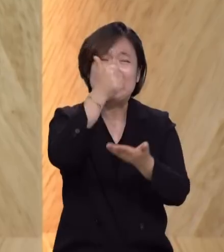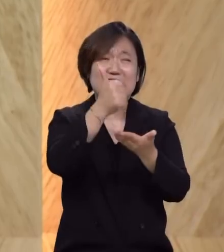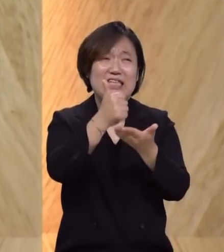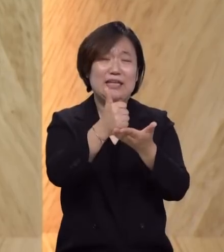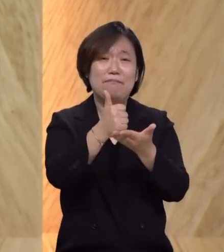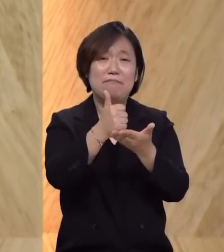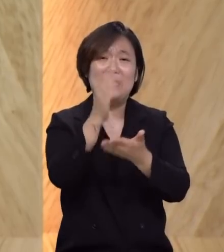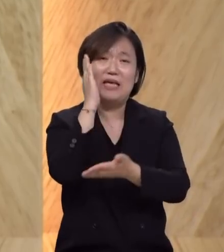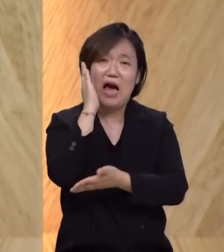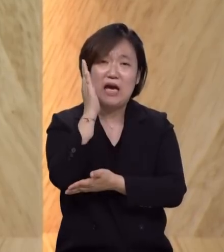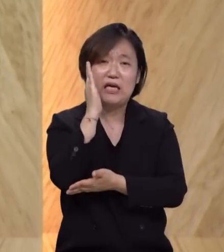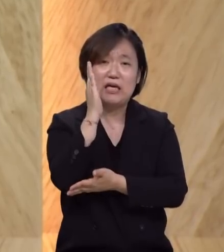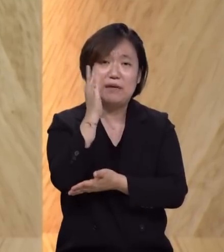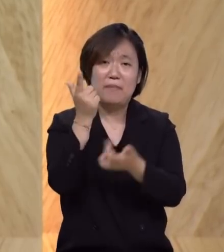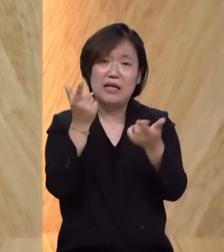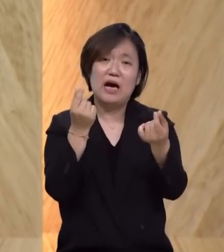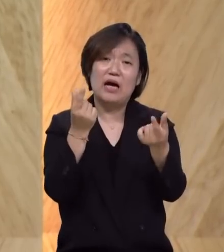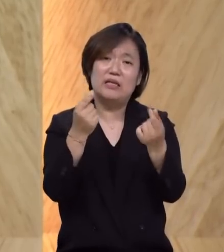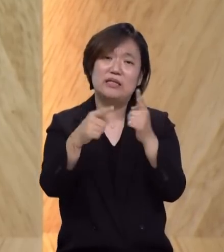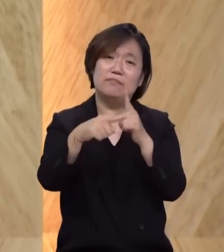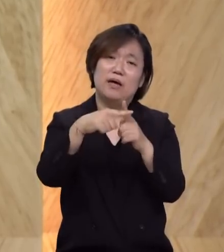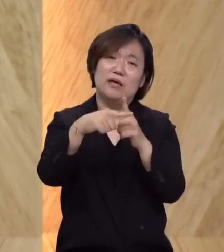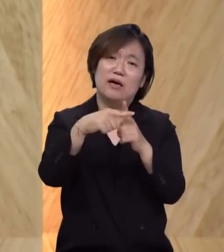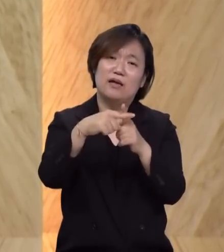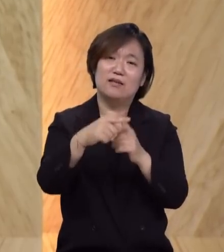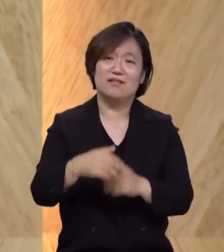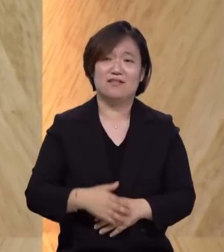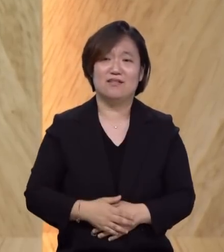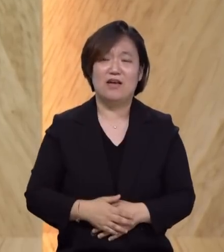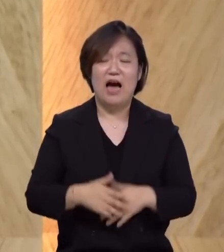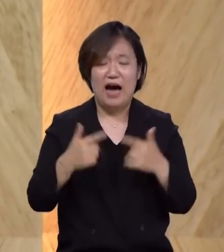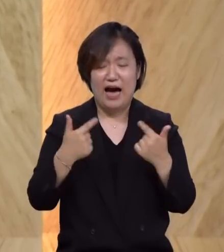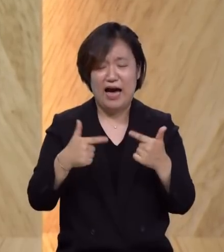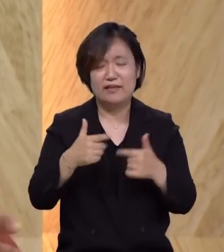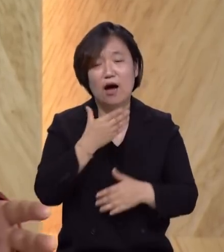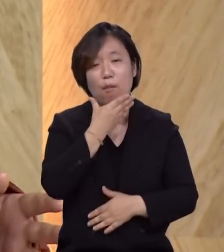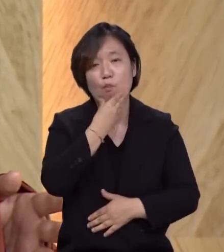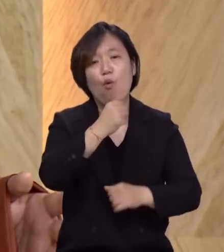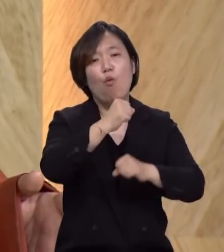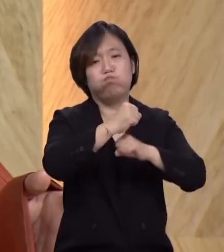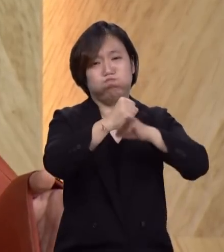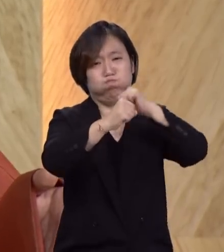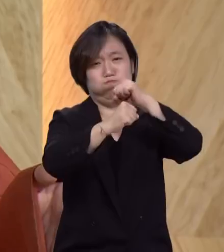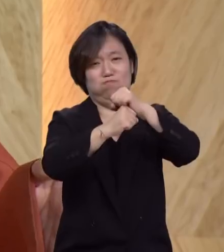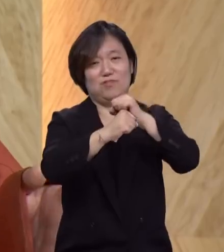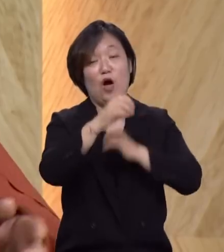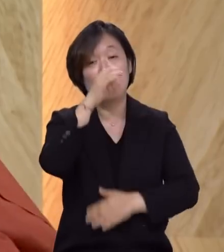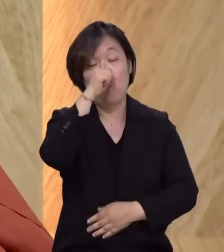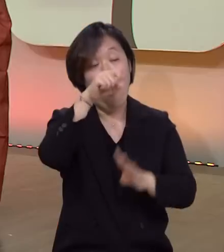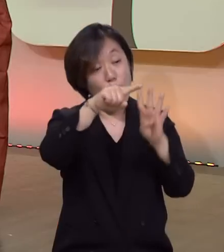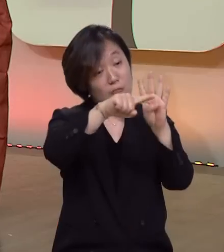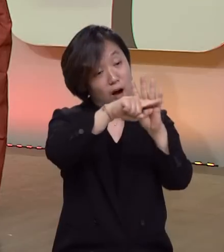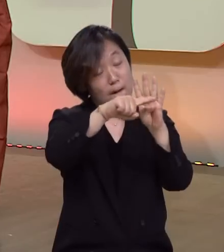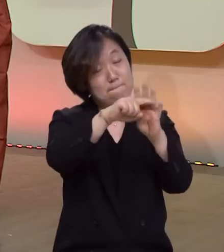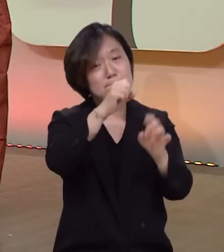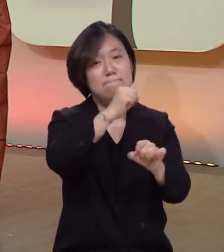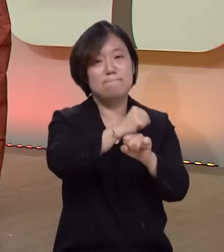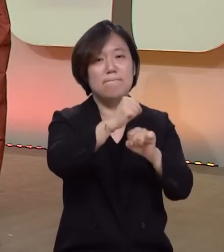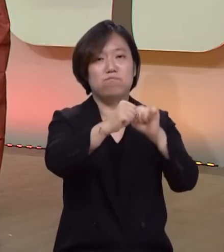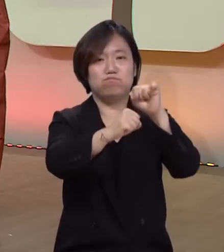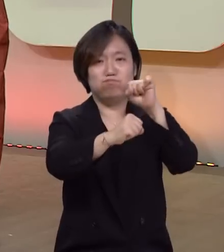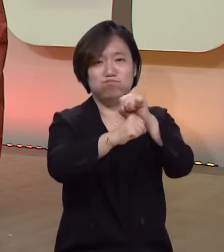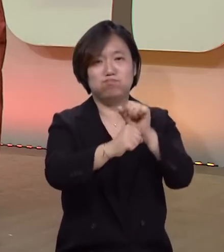한결같이 말씀하셨지만 항상이 복을 짓고 서너 죽을 짓고 공덕을